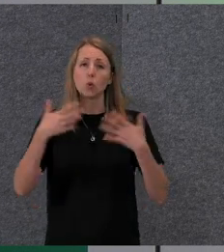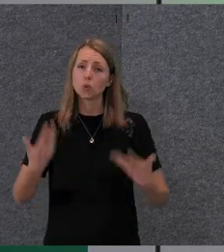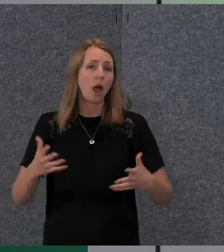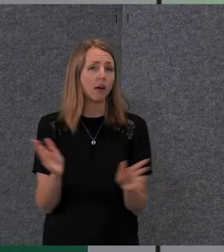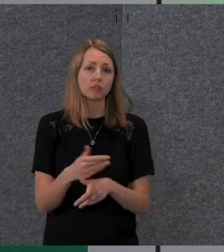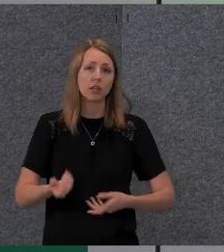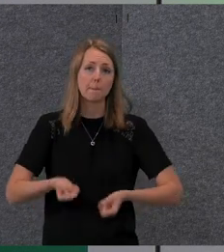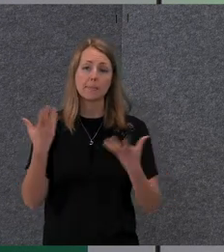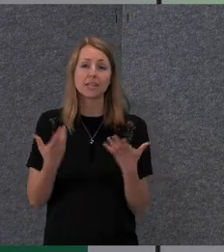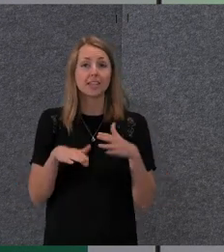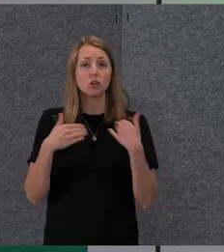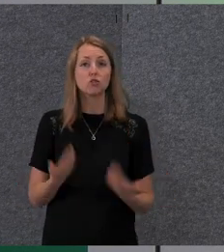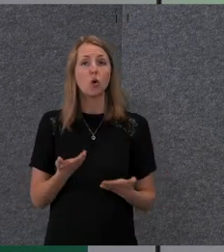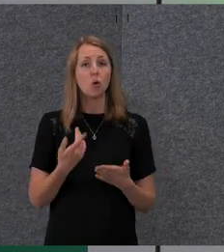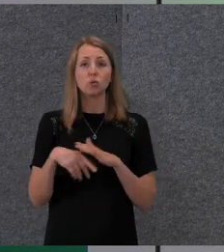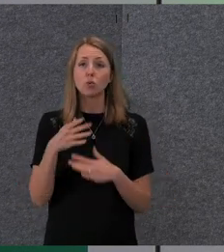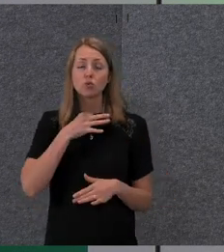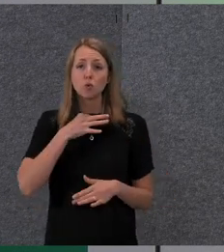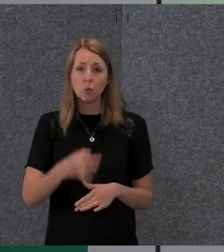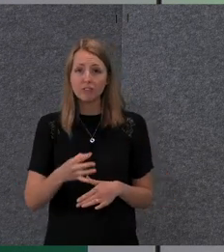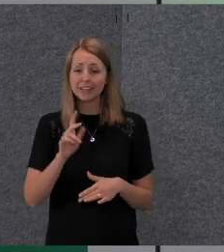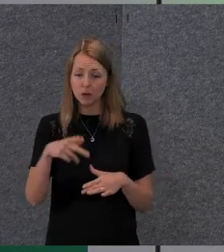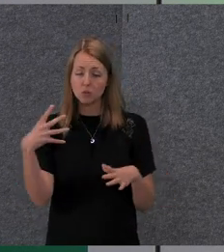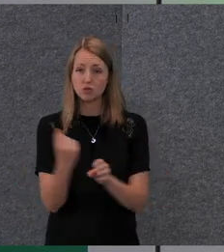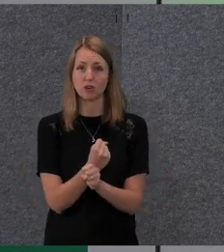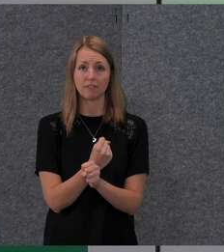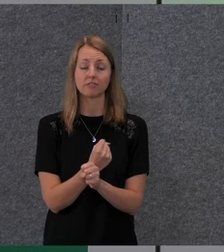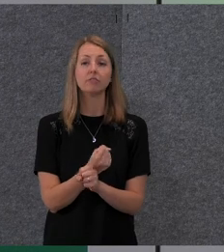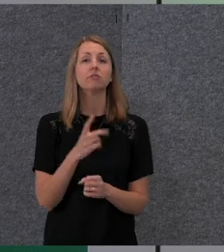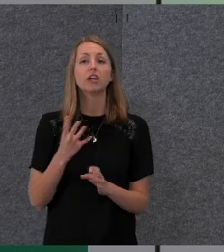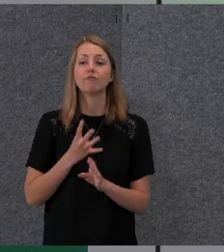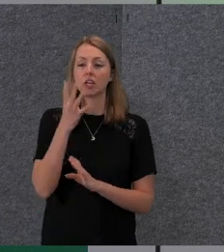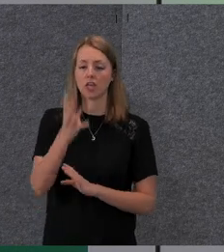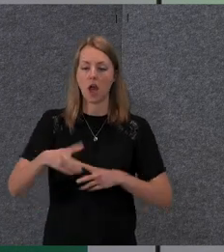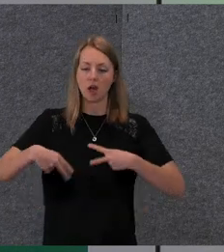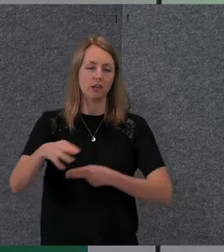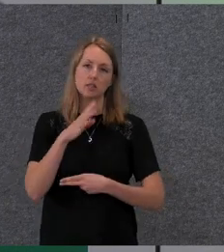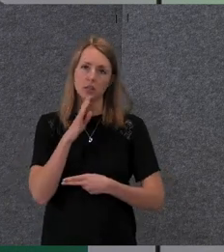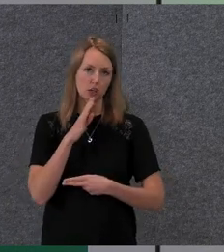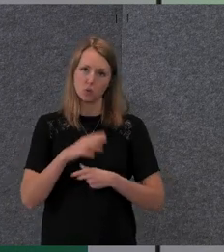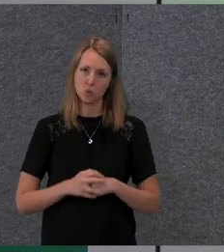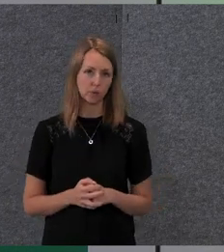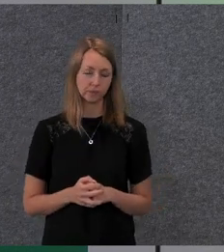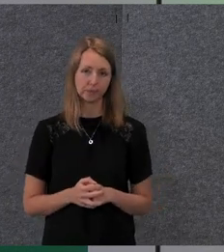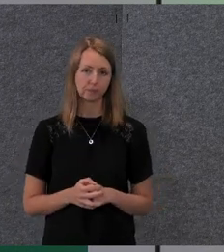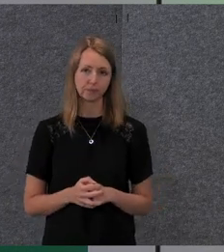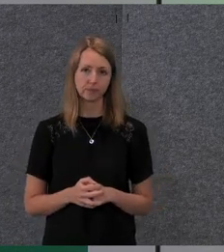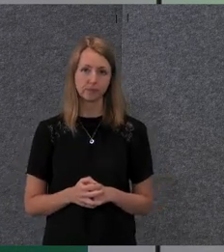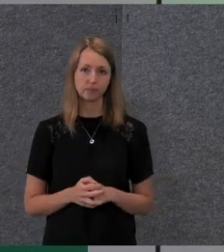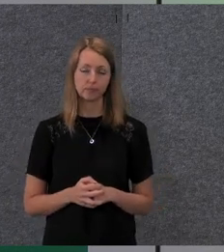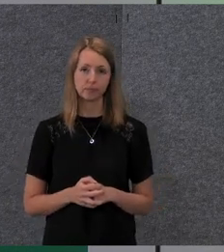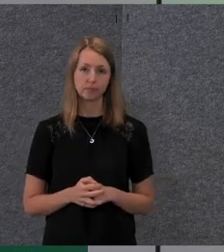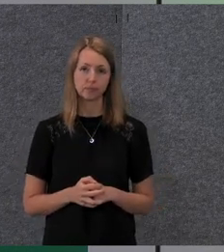schierer existenzieller Notwendigkeit erreichen müssen, können wir nicht alleine in 4 Jahren erreichen. Und dies